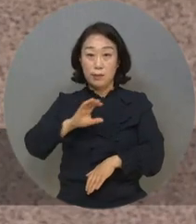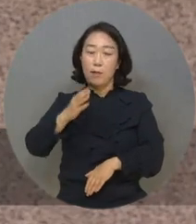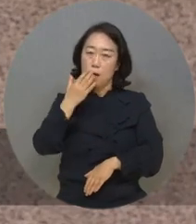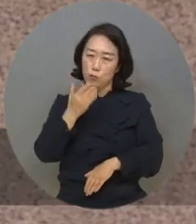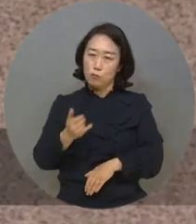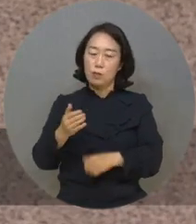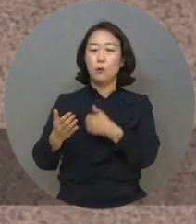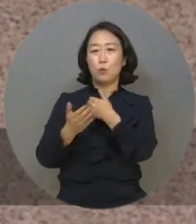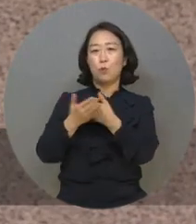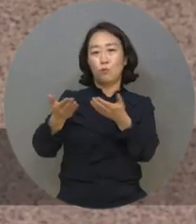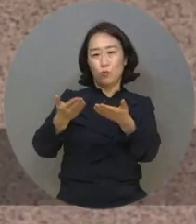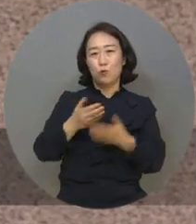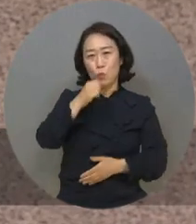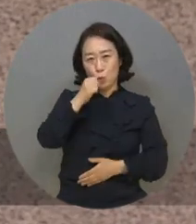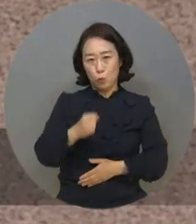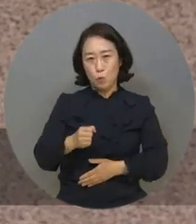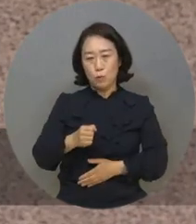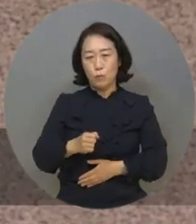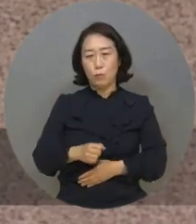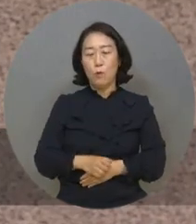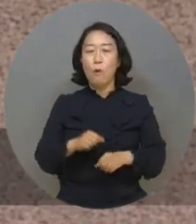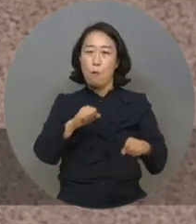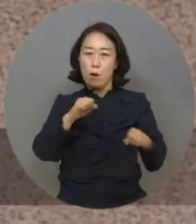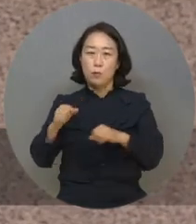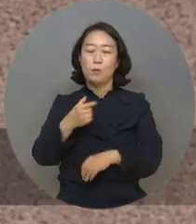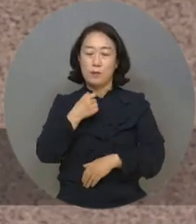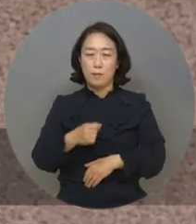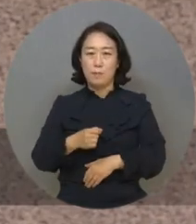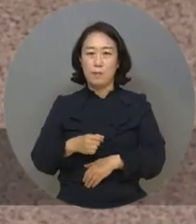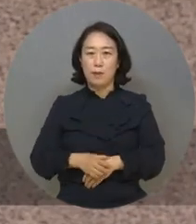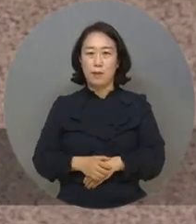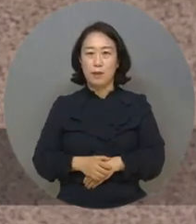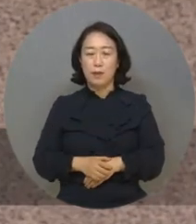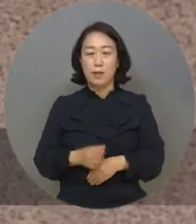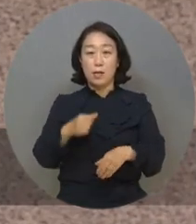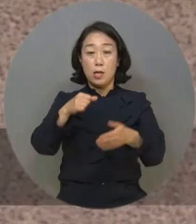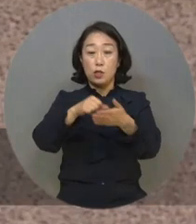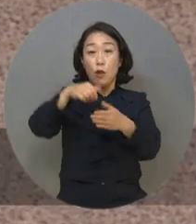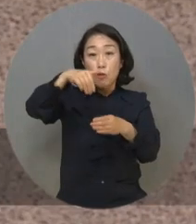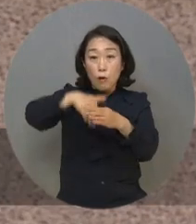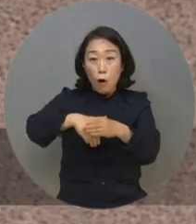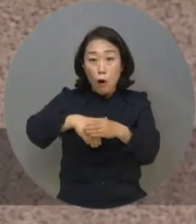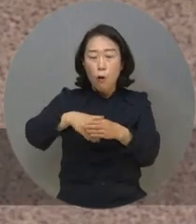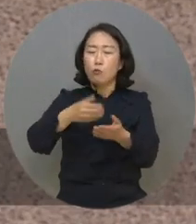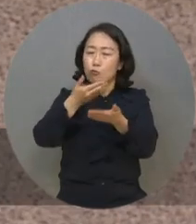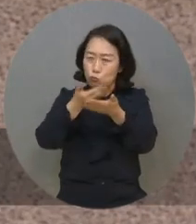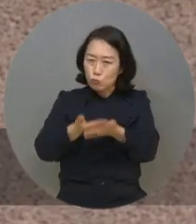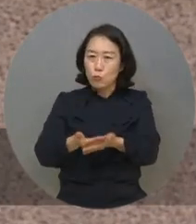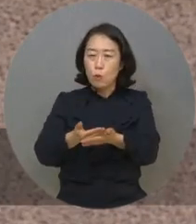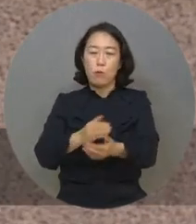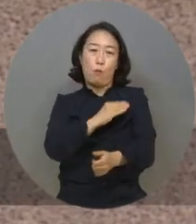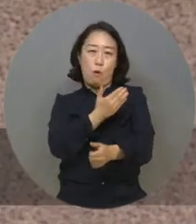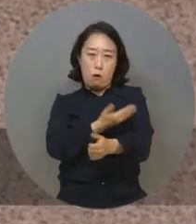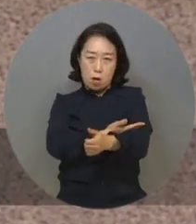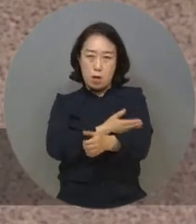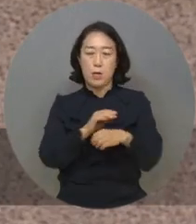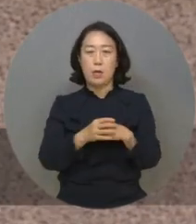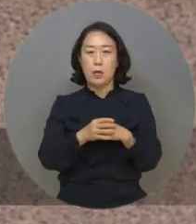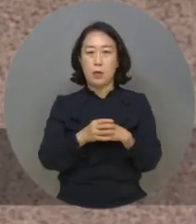수 있도록 제안하는 활동도 하고 있습니다. 선거는 민주주의의 꽃입니다. 비장애뿐